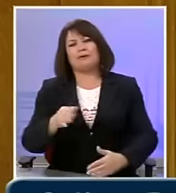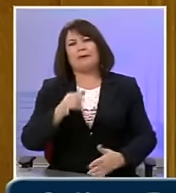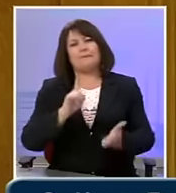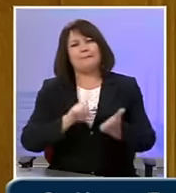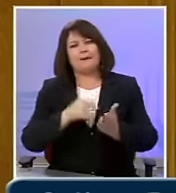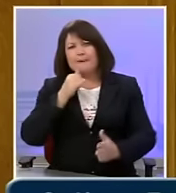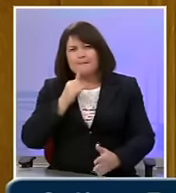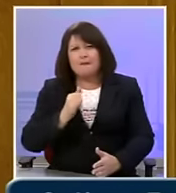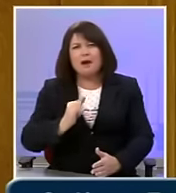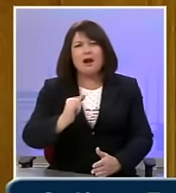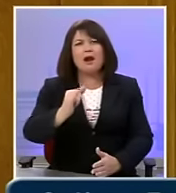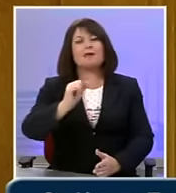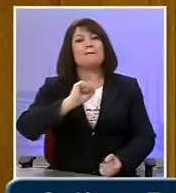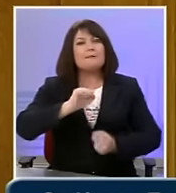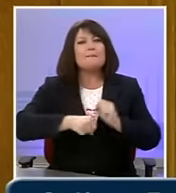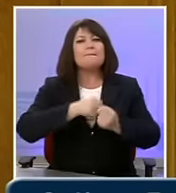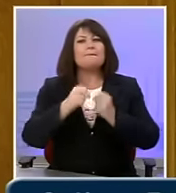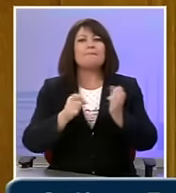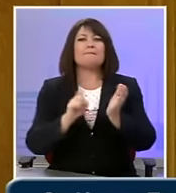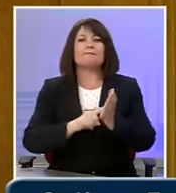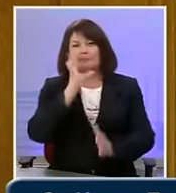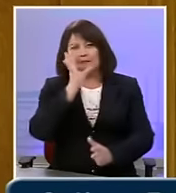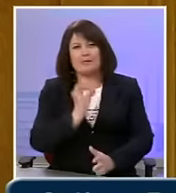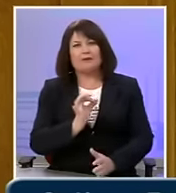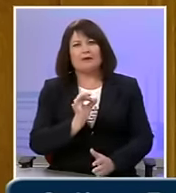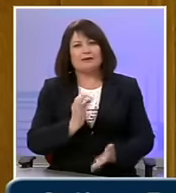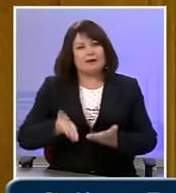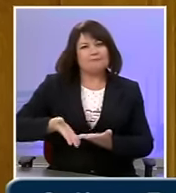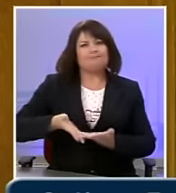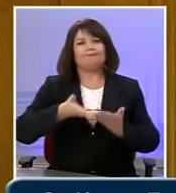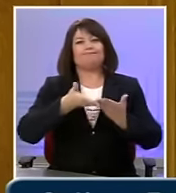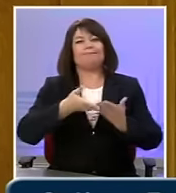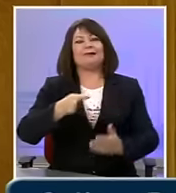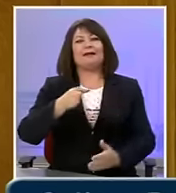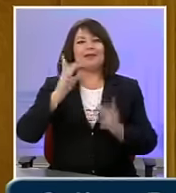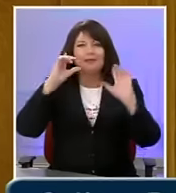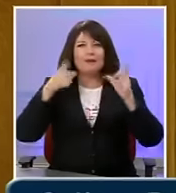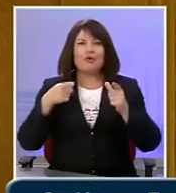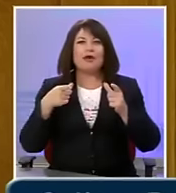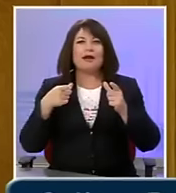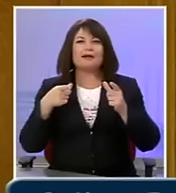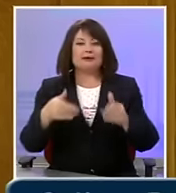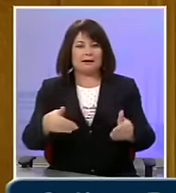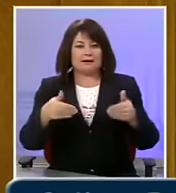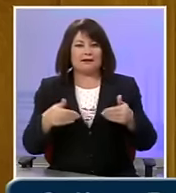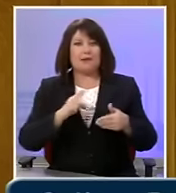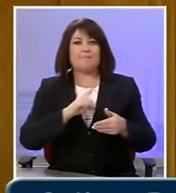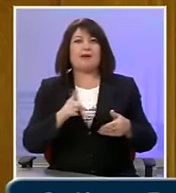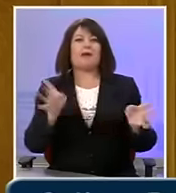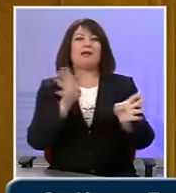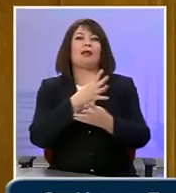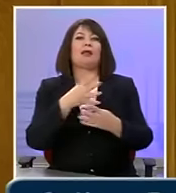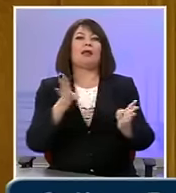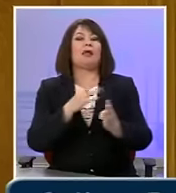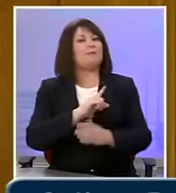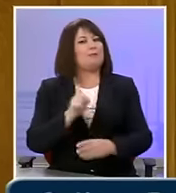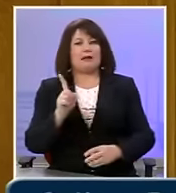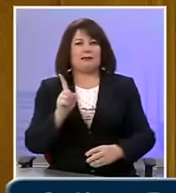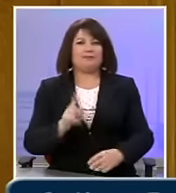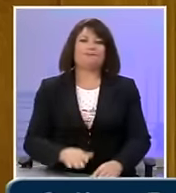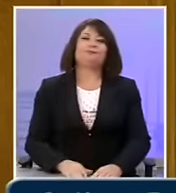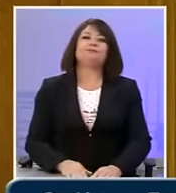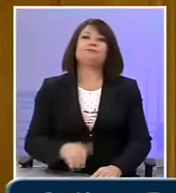λοιπόν πραγματικά να στηρίξουμε τη δημοκρατία, να μην υποχωρήσουμε μπροστά στη δημαγωγία. Ο ελληνικός λαός